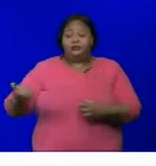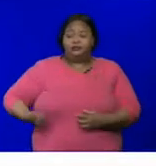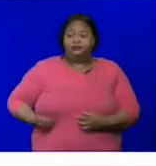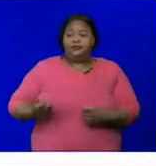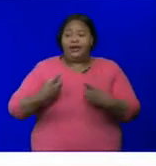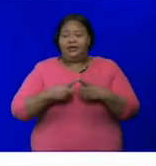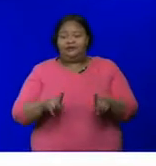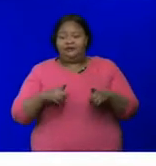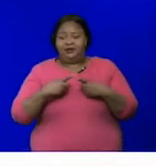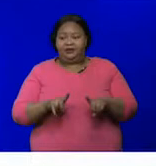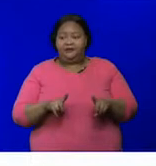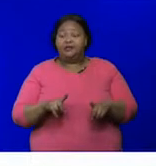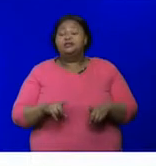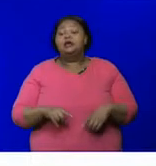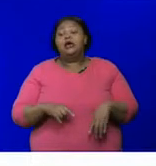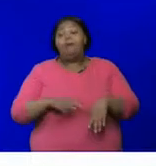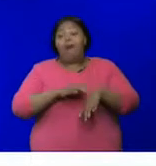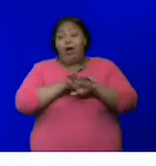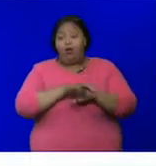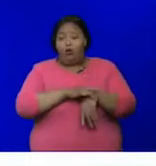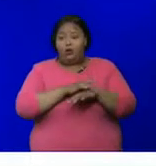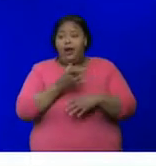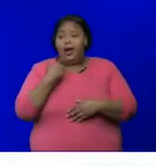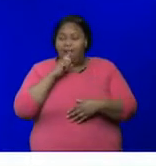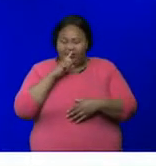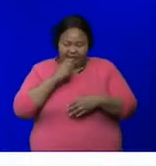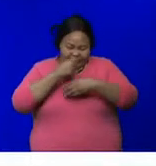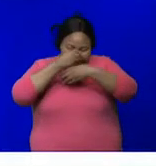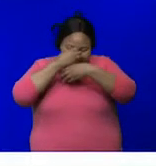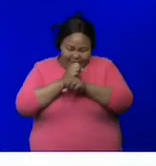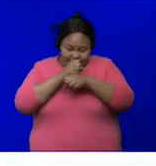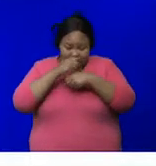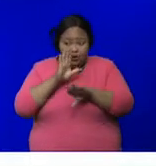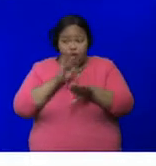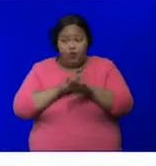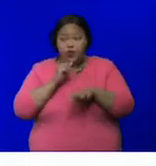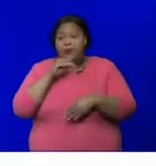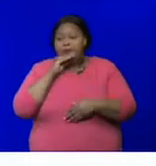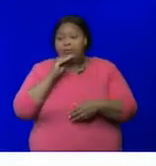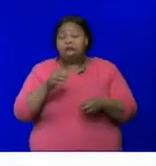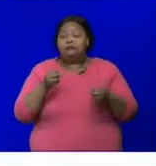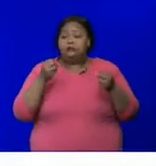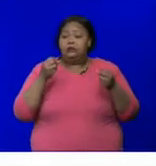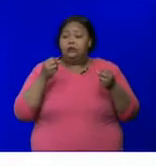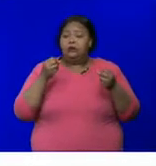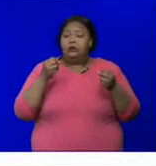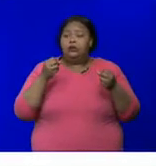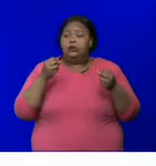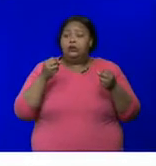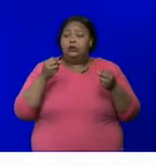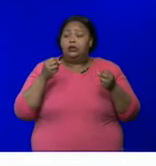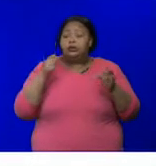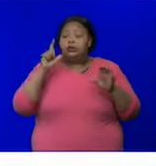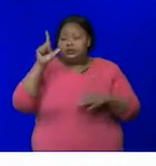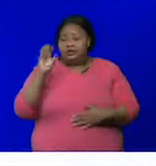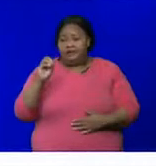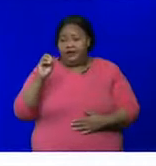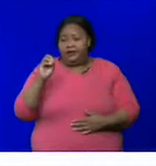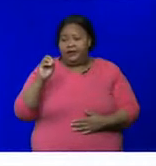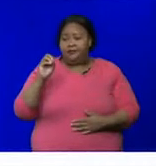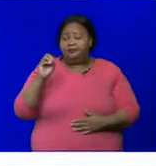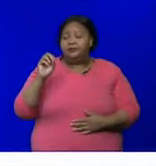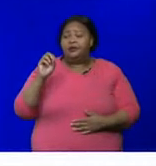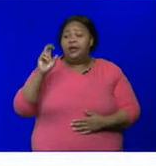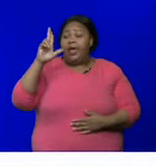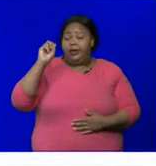abatiwa abakahlolwa kumuntu ngoba abasonzeli emitholampilo la kuhlolwa khona etinombolweni kubonakala